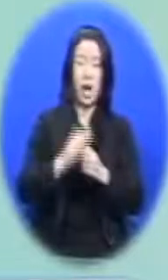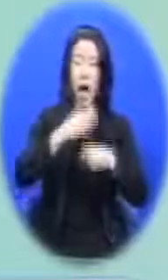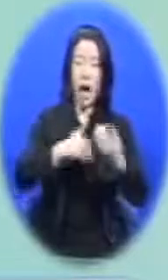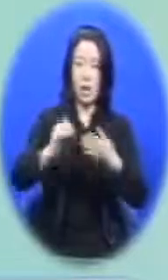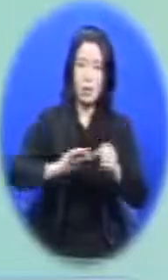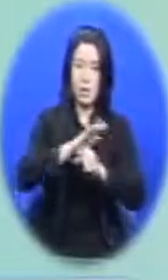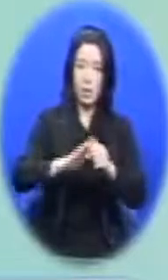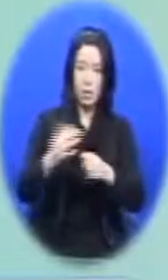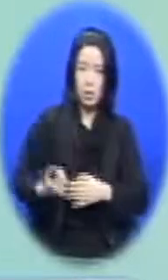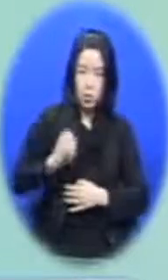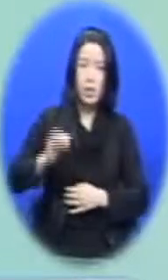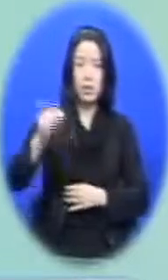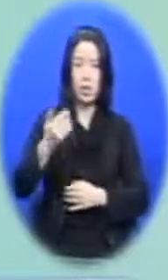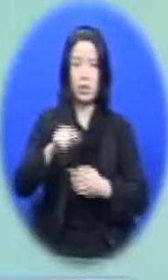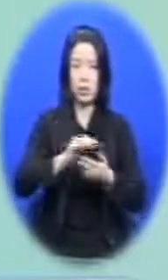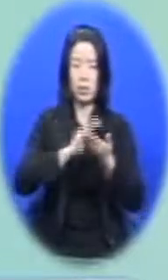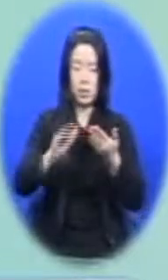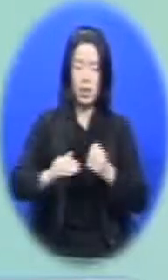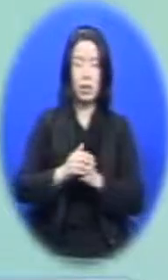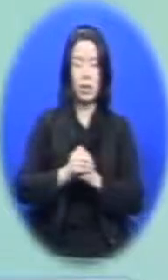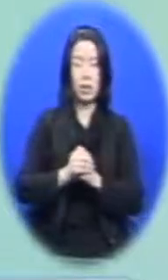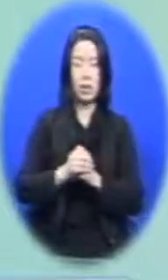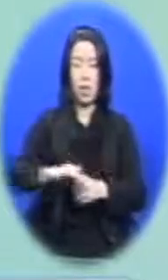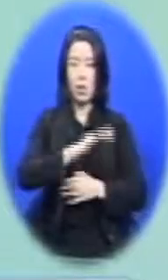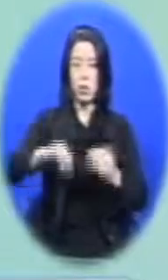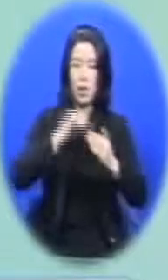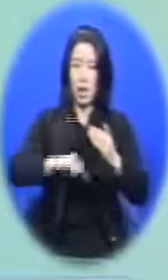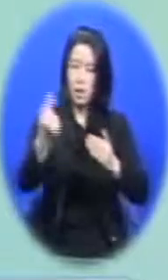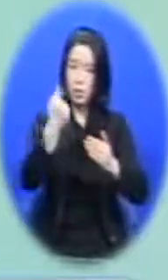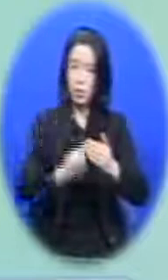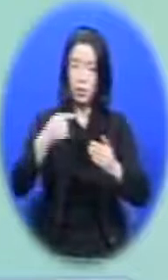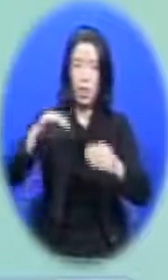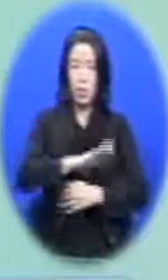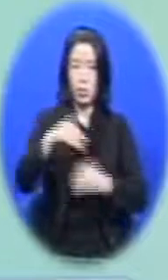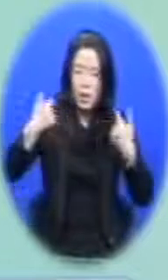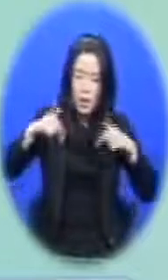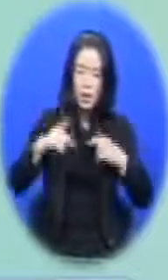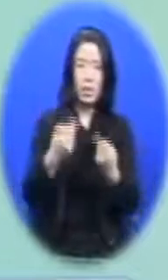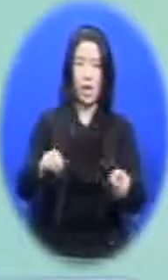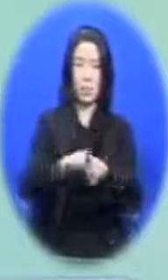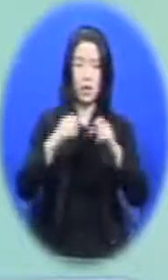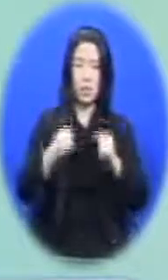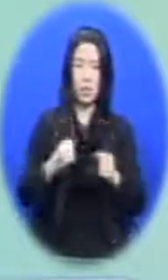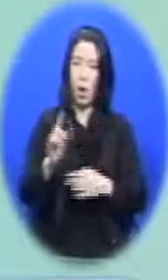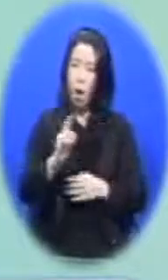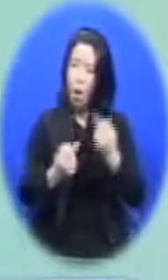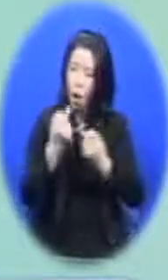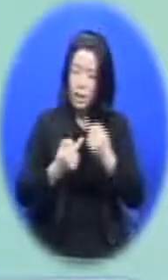하나님의 사랑을 누리게 되는 것이거든요. 우리 안에 오셔서 우리와 늘 같이 계시니까. 어느